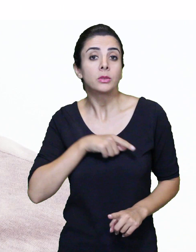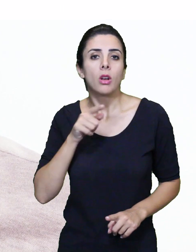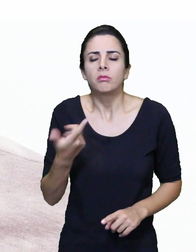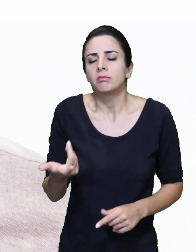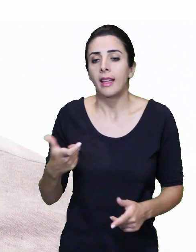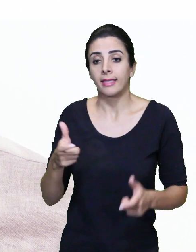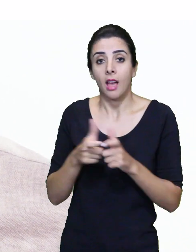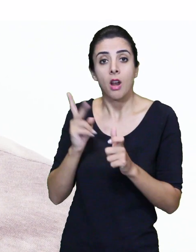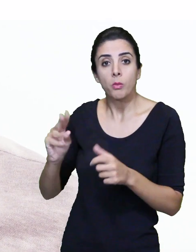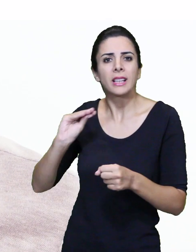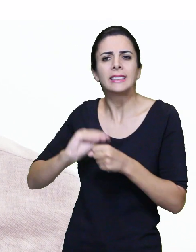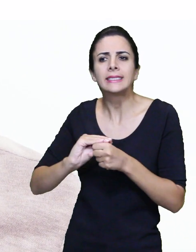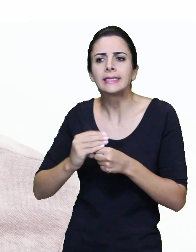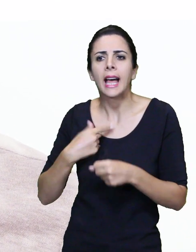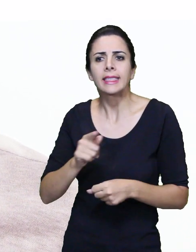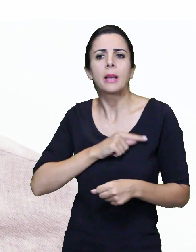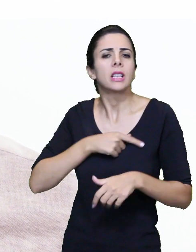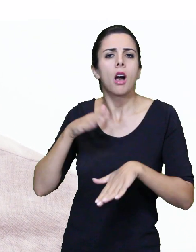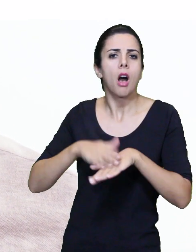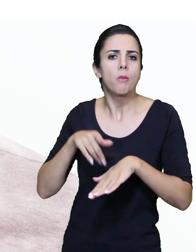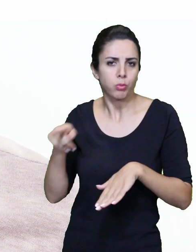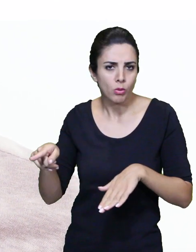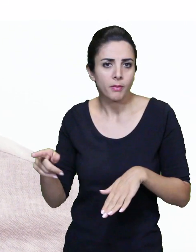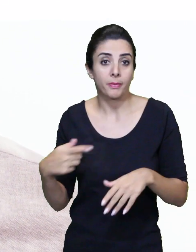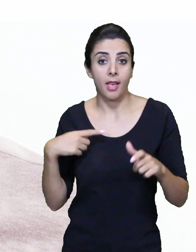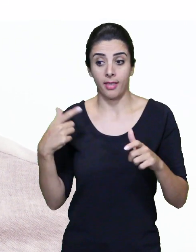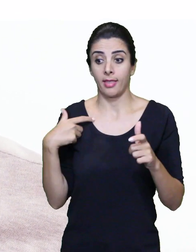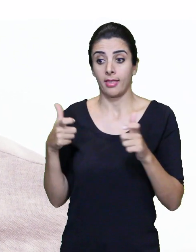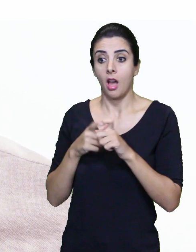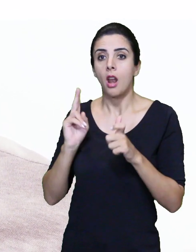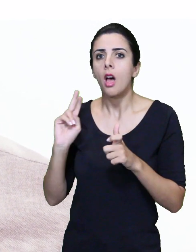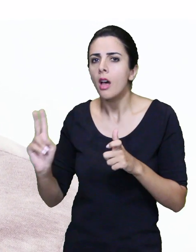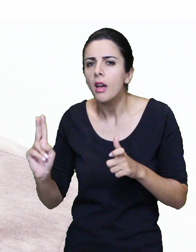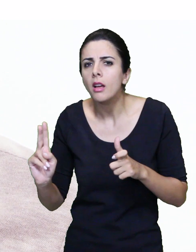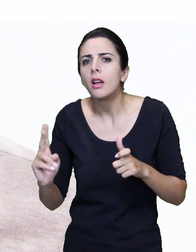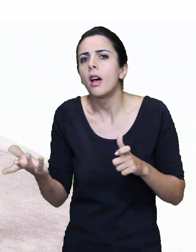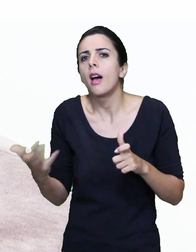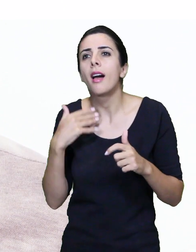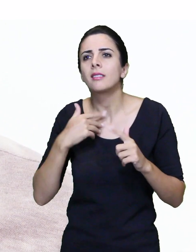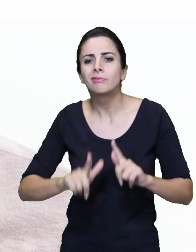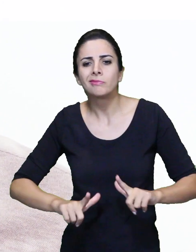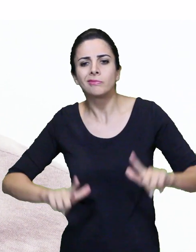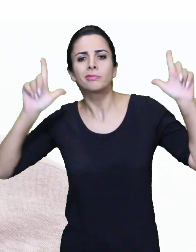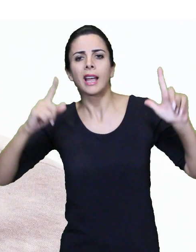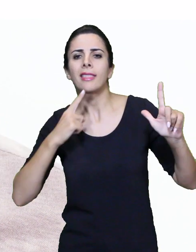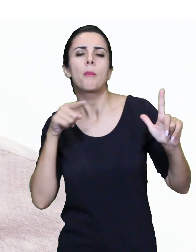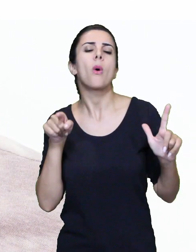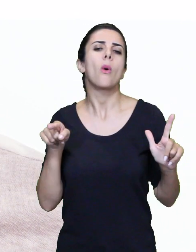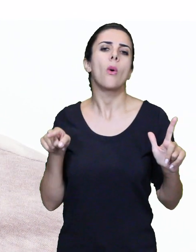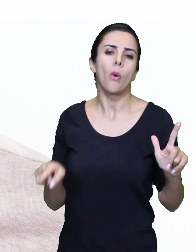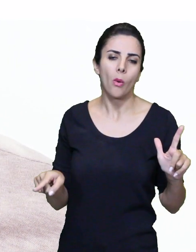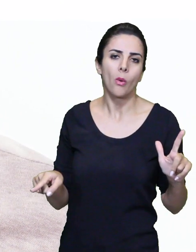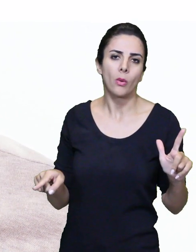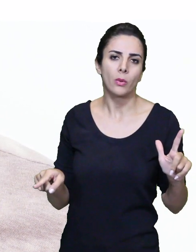Engelliler Derneği'nin temsilcilik sistemi EGET'in yereldeki görünürlüğünü sağlayan bir görünürlük